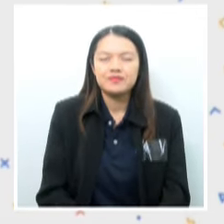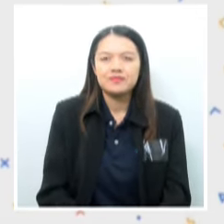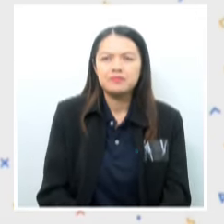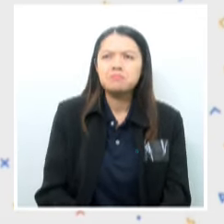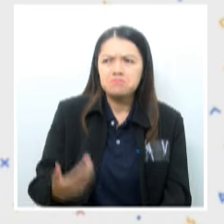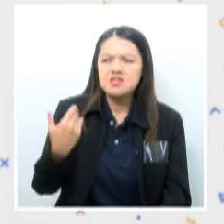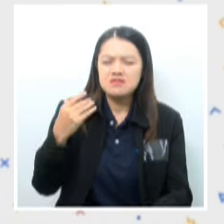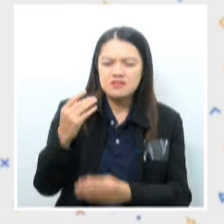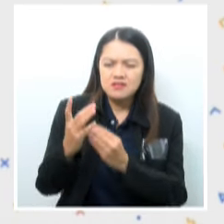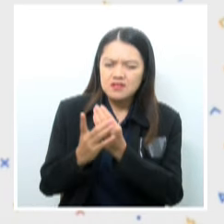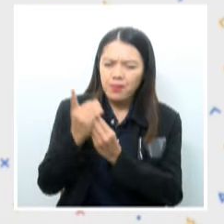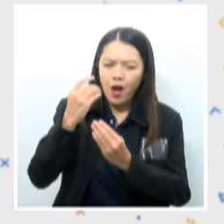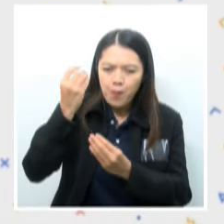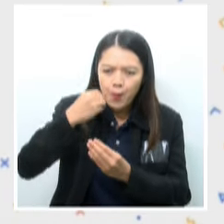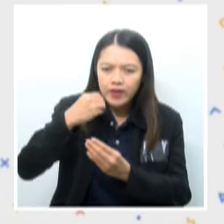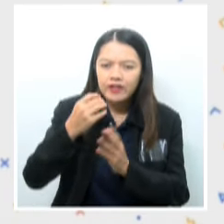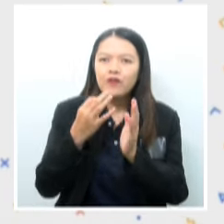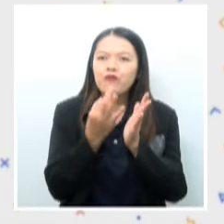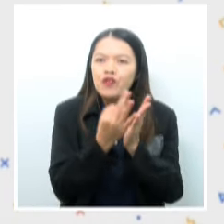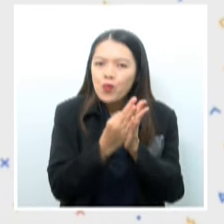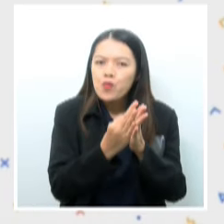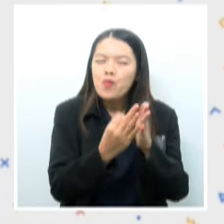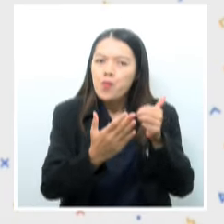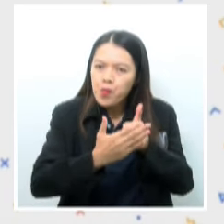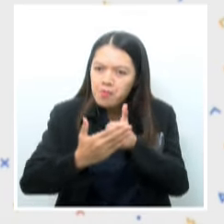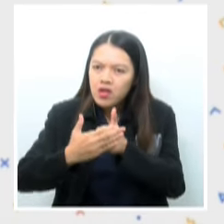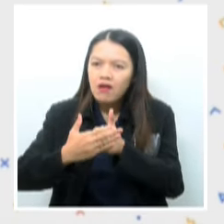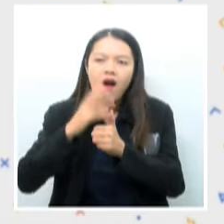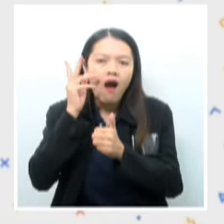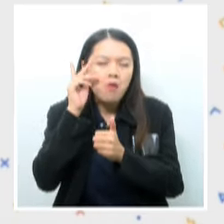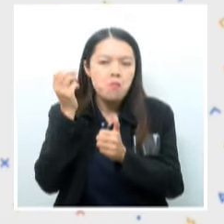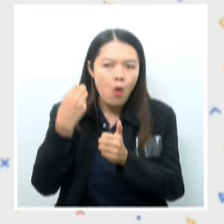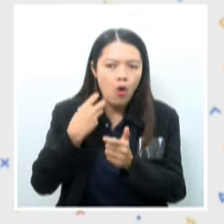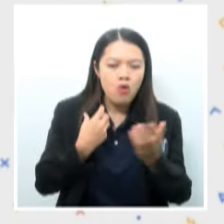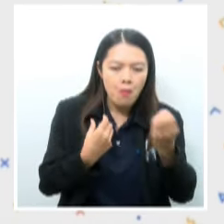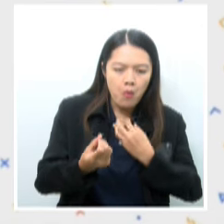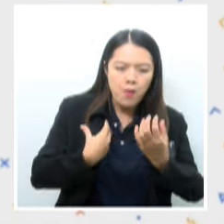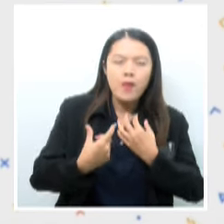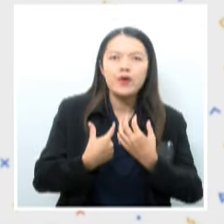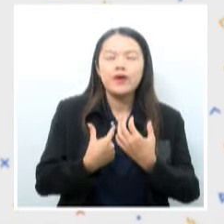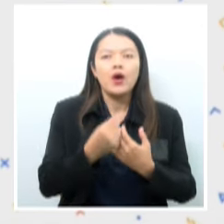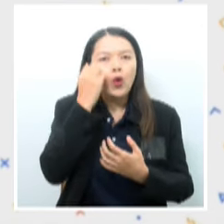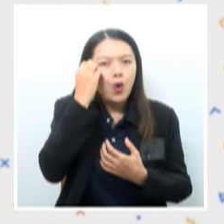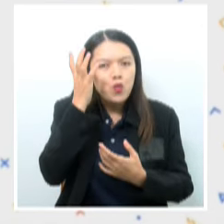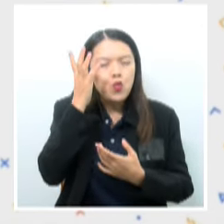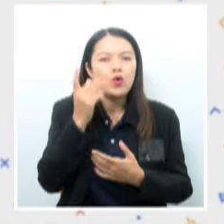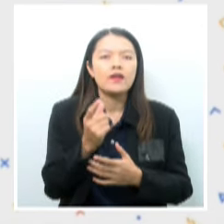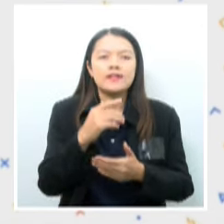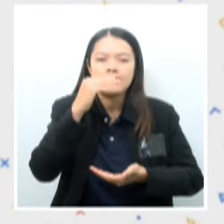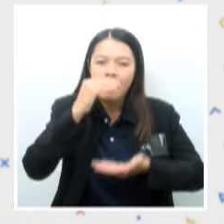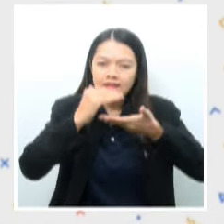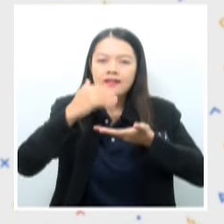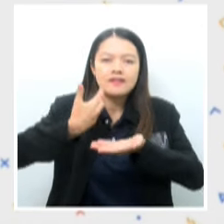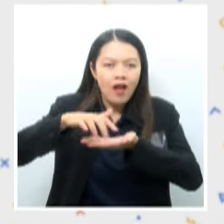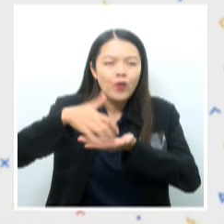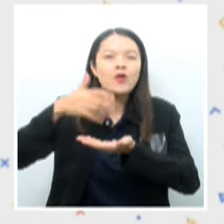ห์นะครับทุกๆสัปดาห์เดี๋ยวจะมีเพจต่างๆนั้นเข้ามาพบปะเข้ามาส่งข่าวมาส่งข่าวบอกเกร็ดความรู้สั้นๆนะครับ